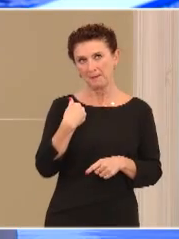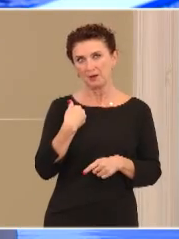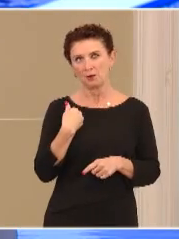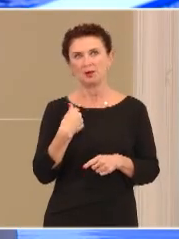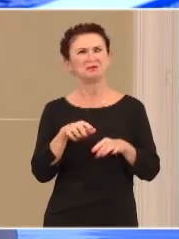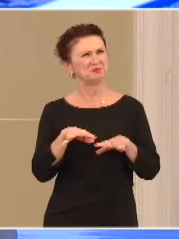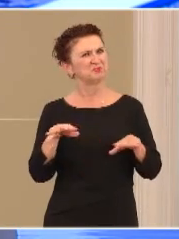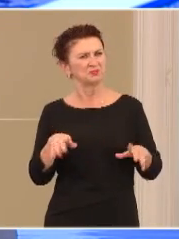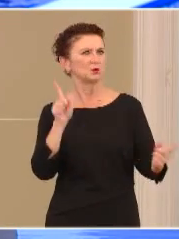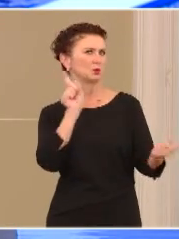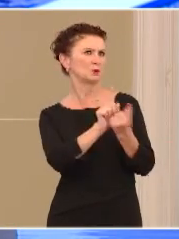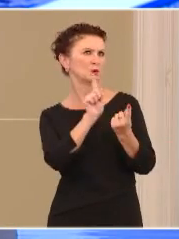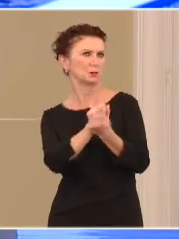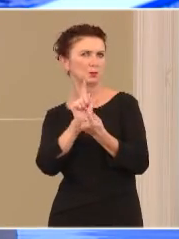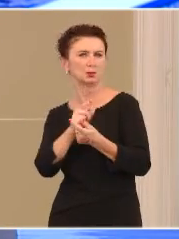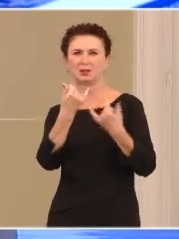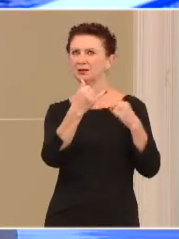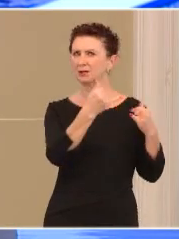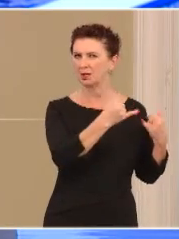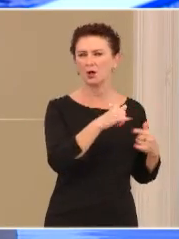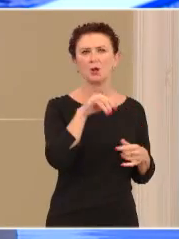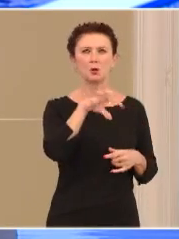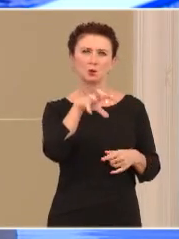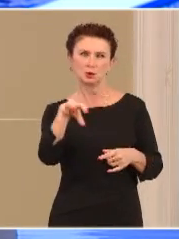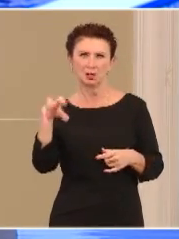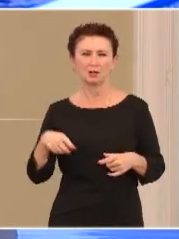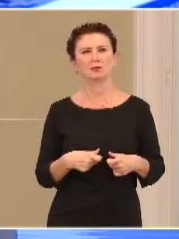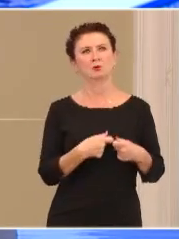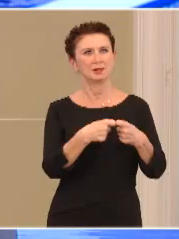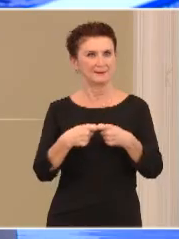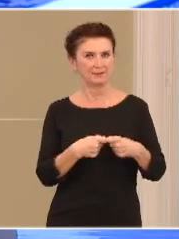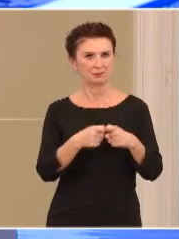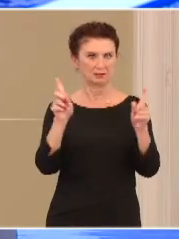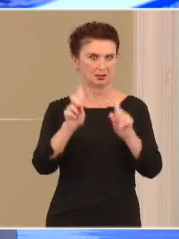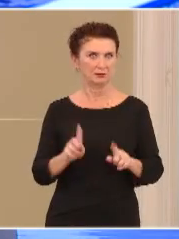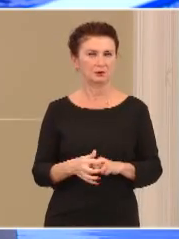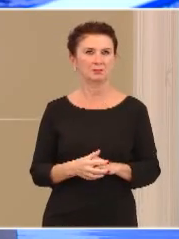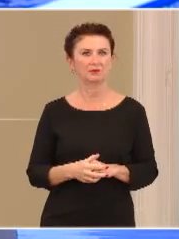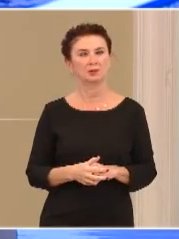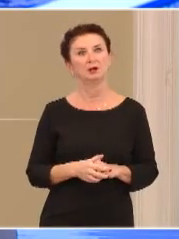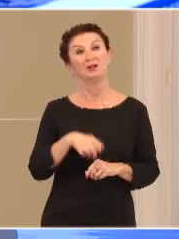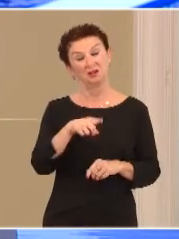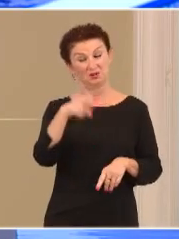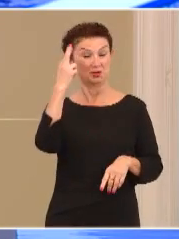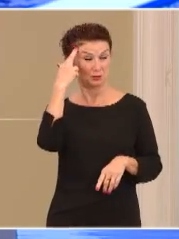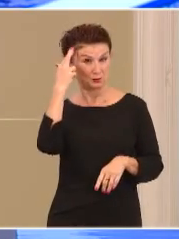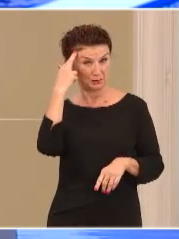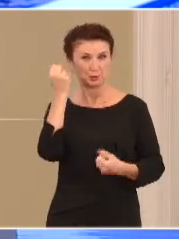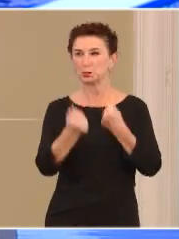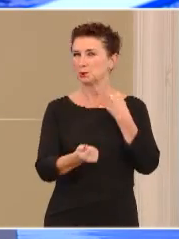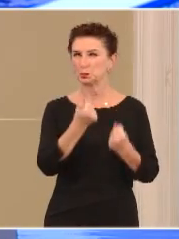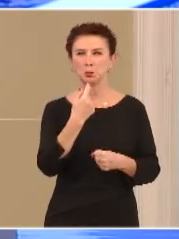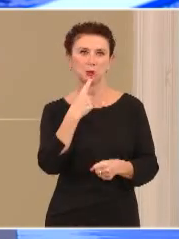grupami związkowymi i rozumieją związkowcy trudność podejmowania decyzji, bo to,